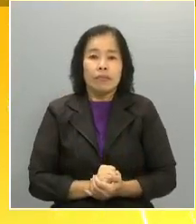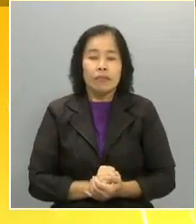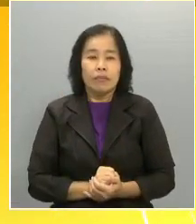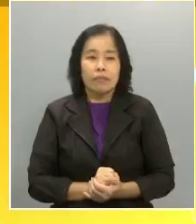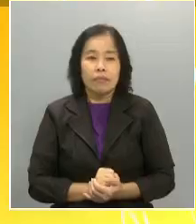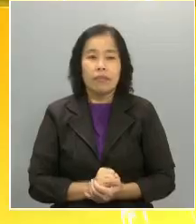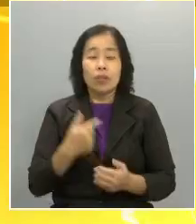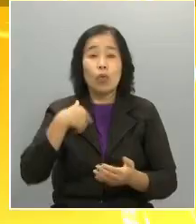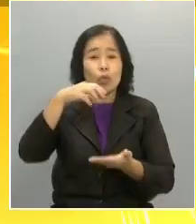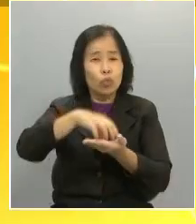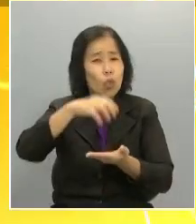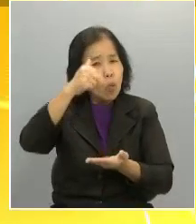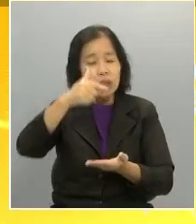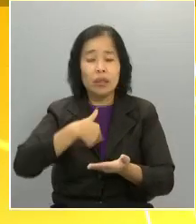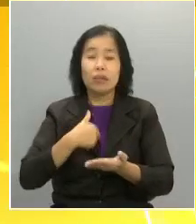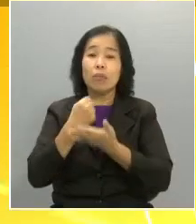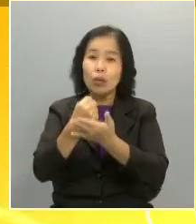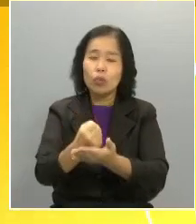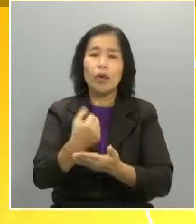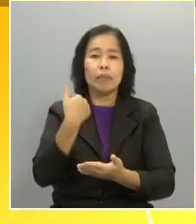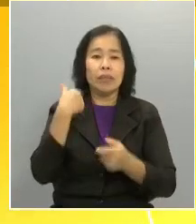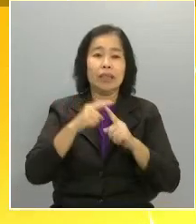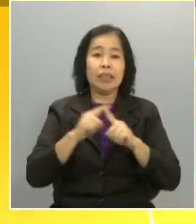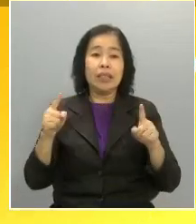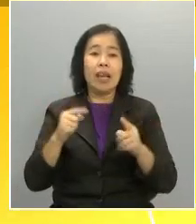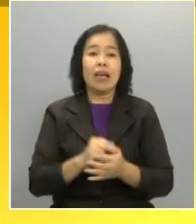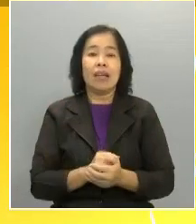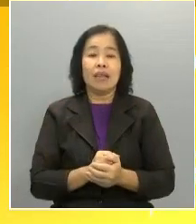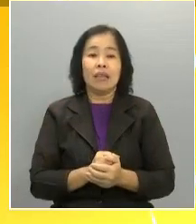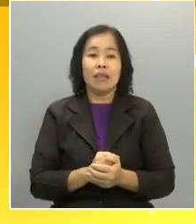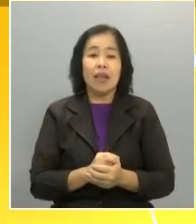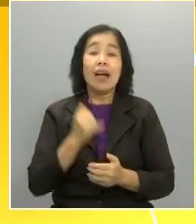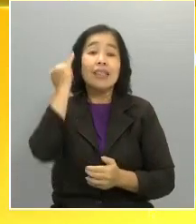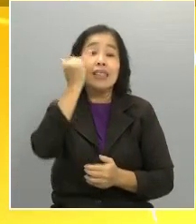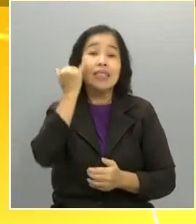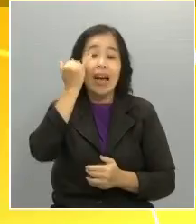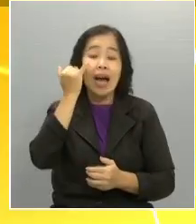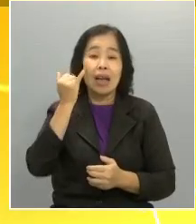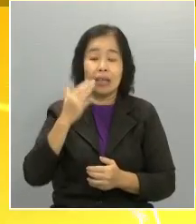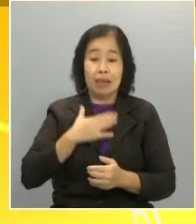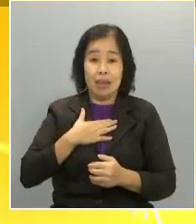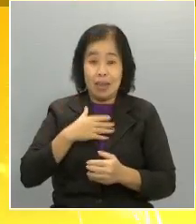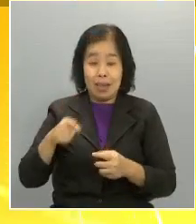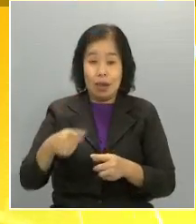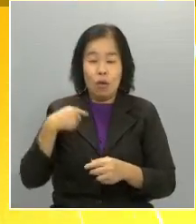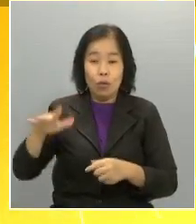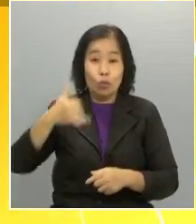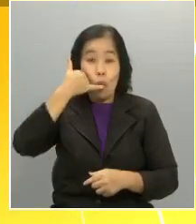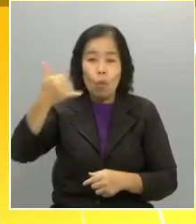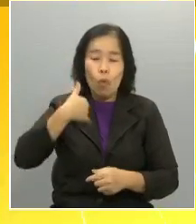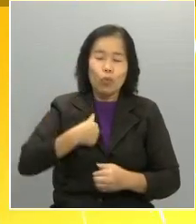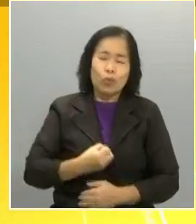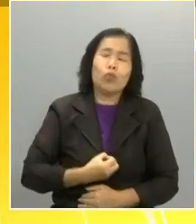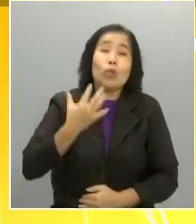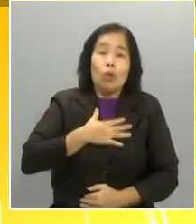ลเมืองดีที่เข้าไปช่วยเหลือแต่ทีนี้คุณยายของบาสครับพี่หมวย ค่ะ คุณยายของบาสเนี่ยบอกว่าตอนรับโทรศัพท์ตกใจม